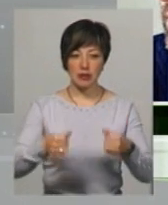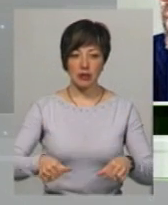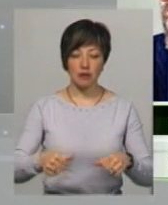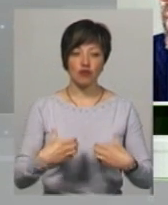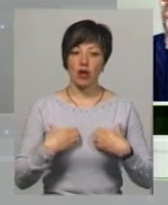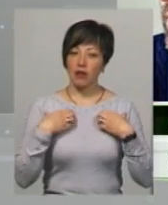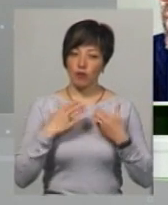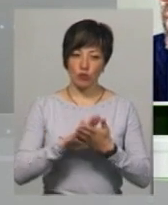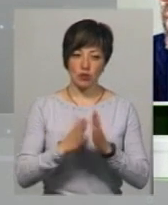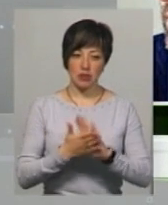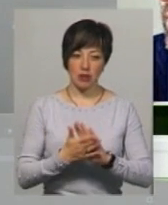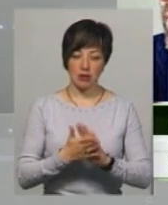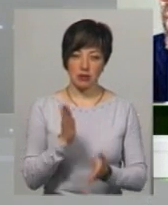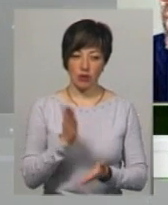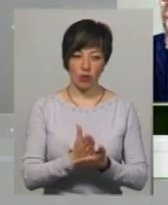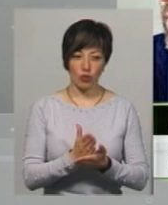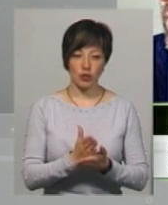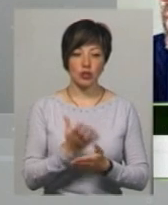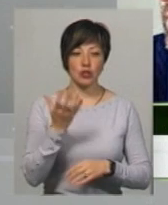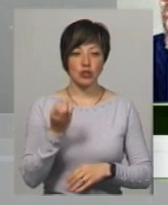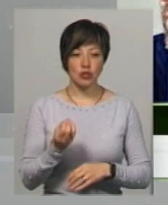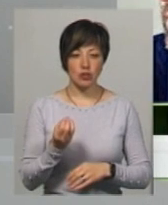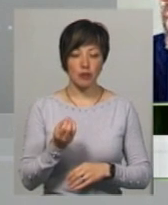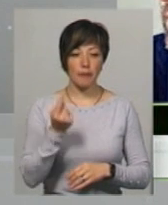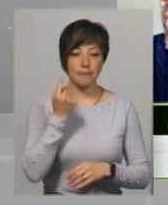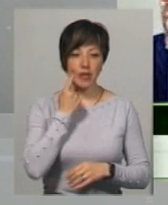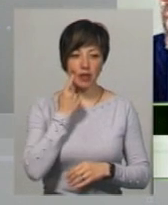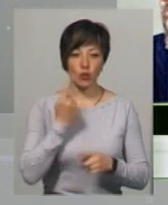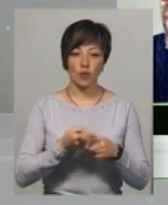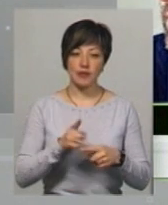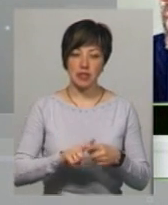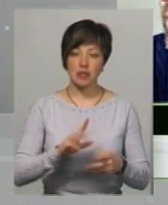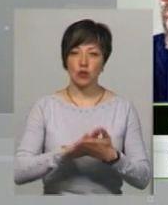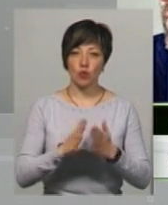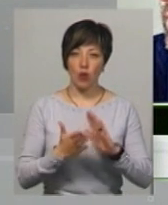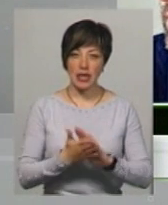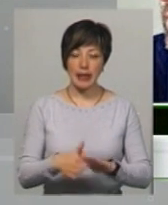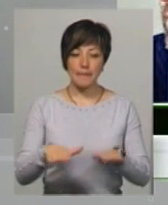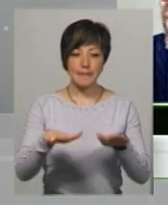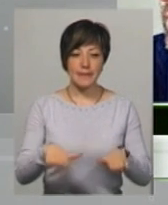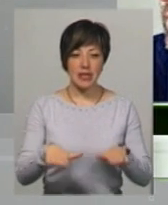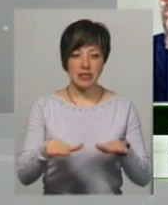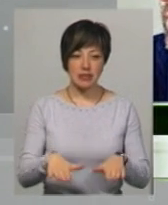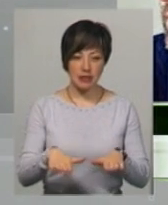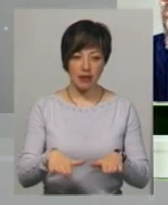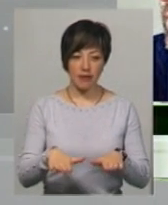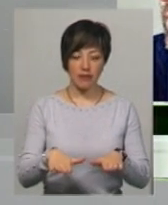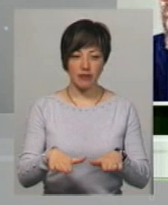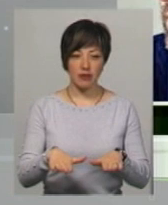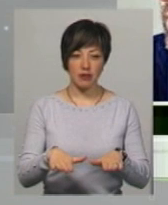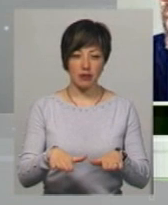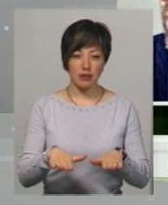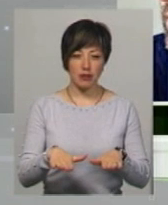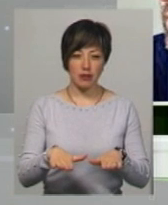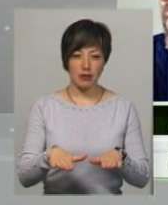жахливому стані, скажімо так. І що найприкро в цій ситуації, що місцеві, скажімо так, за винятком волонтерів,